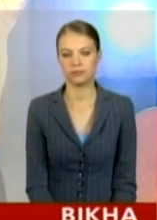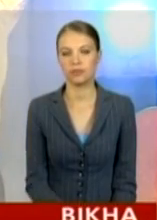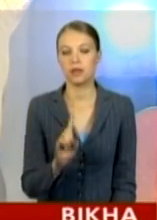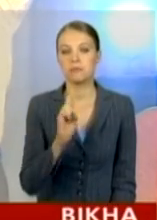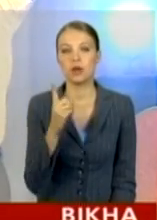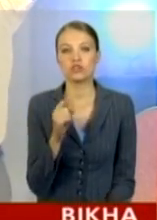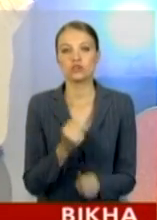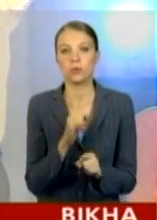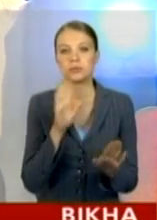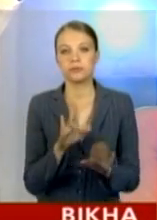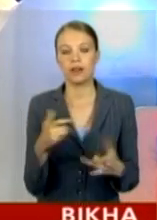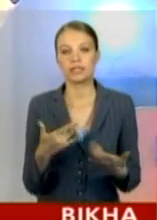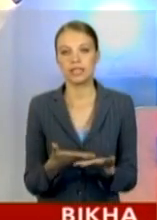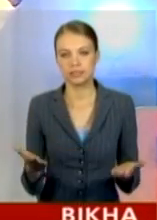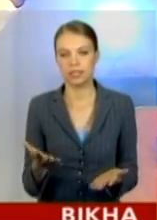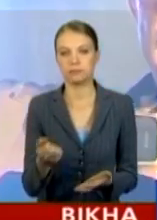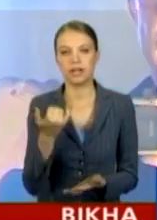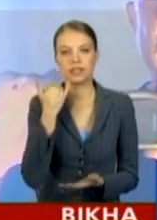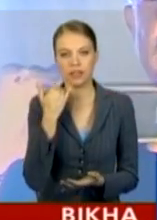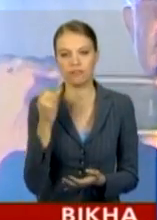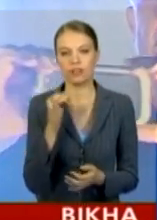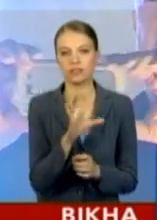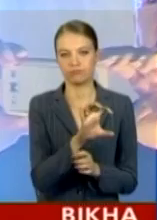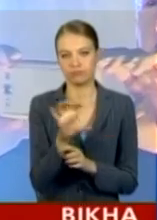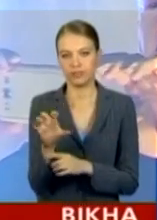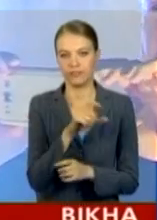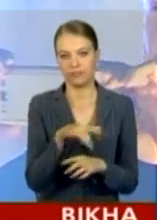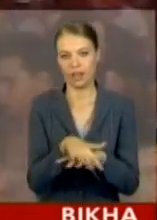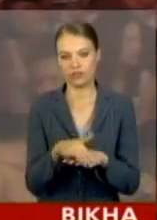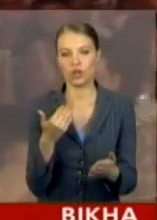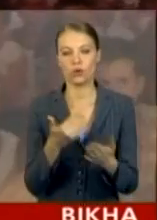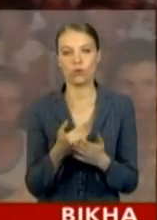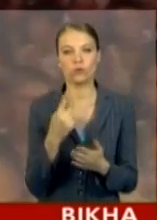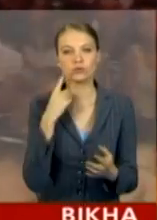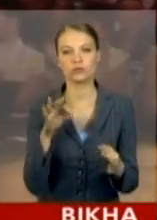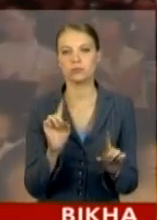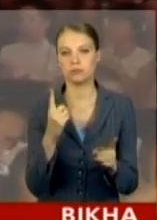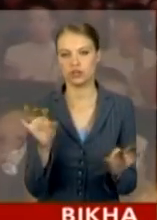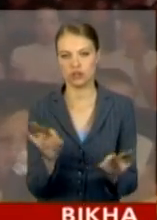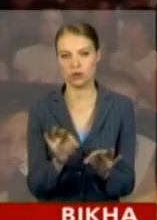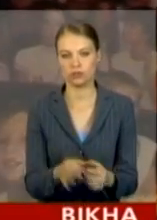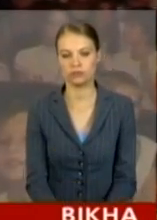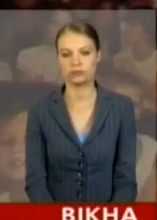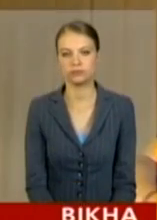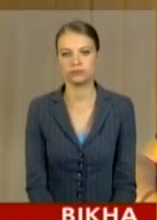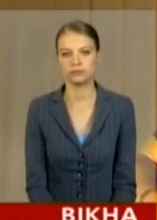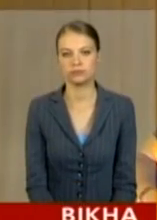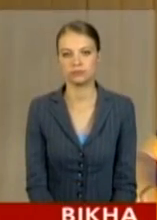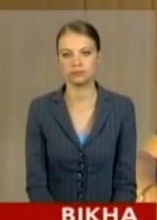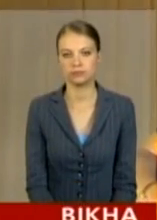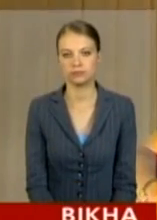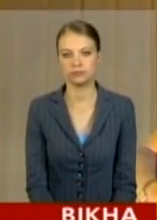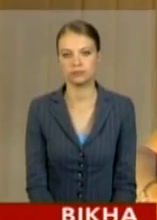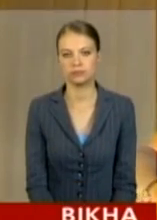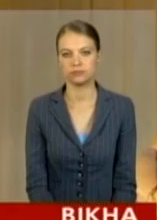Перше, що робить співак на сцені, дістає телефон та знімає вдячних глядачів. І ось лунають перші акорди. Значить,